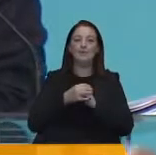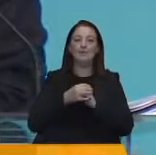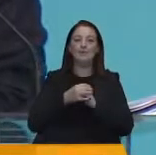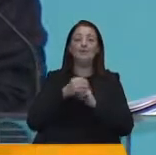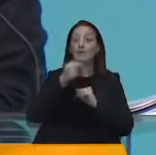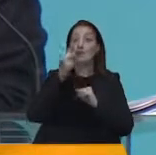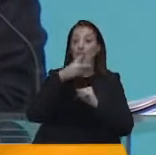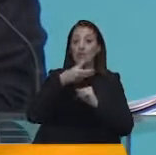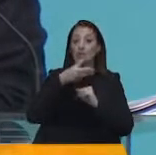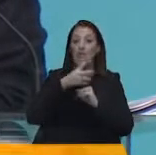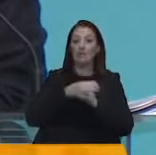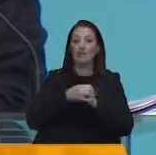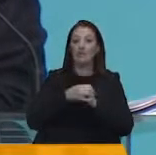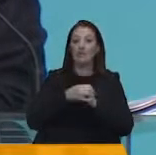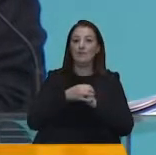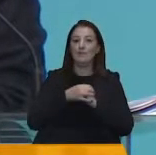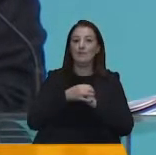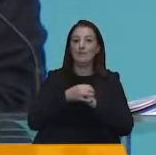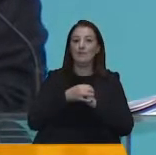İkincisi,